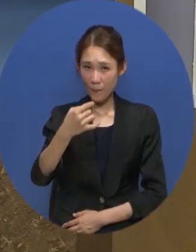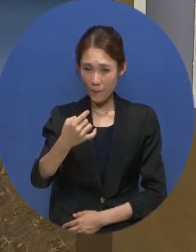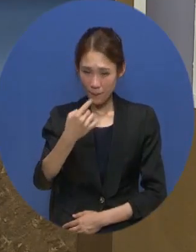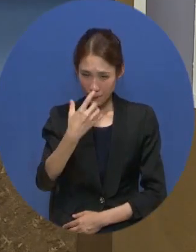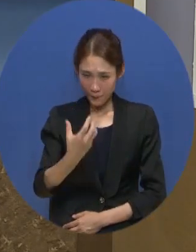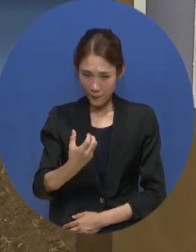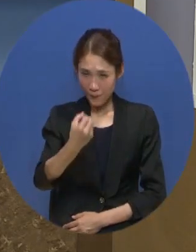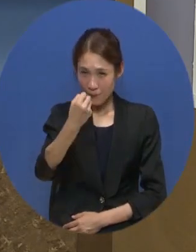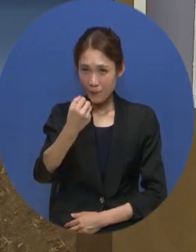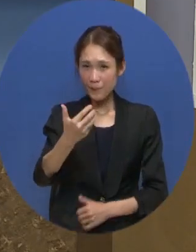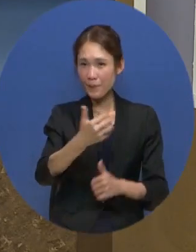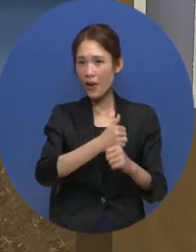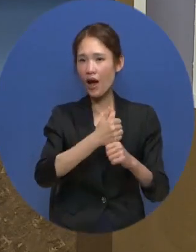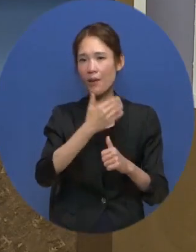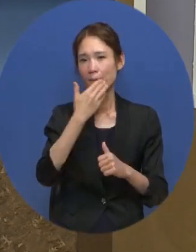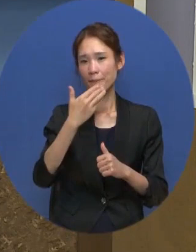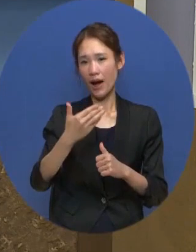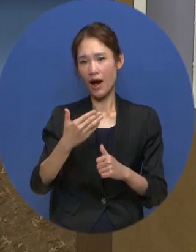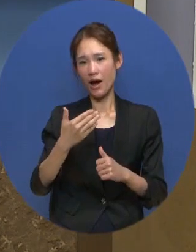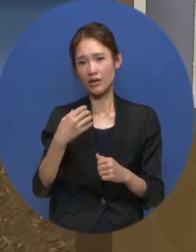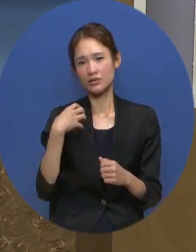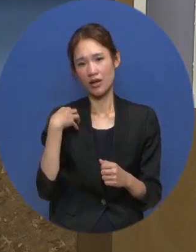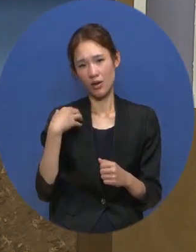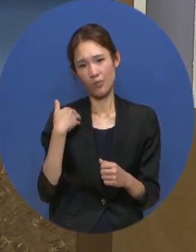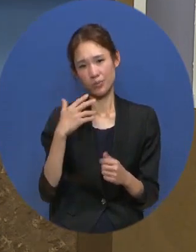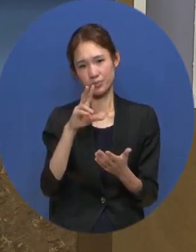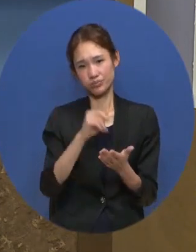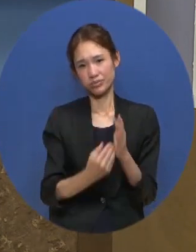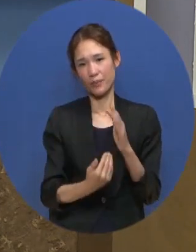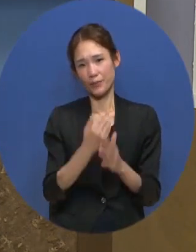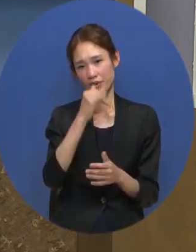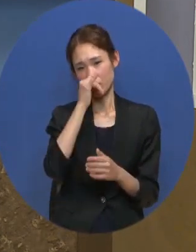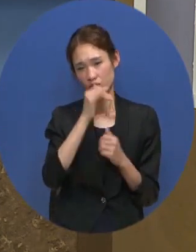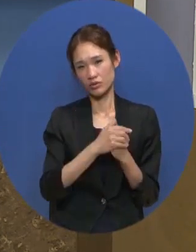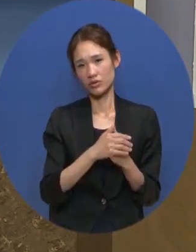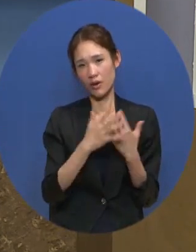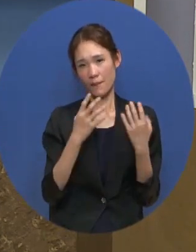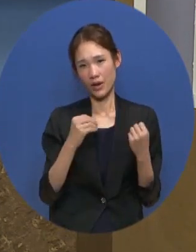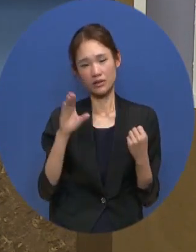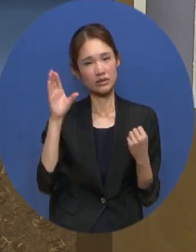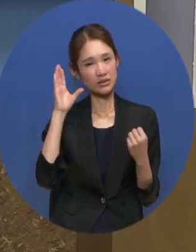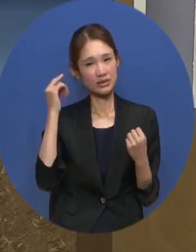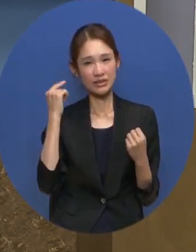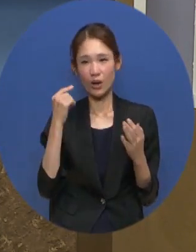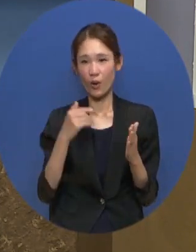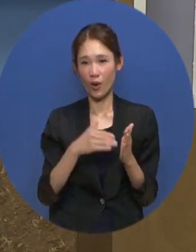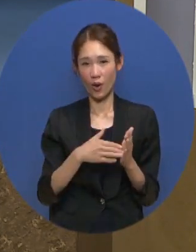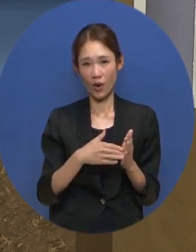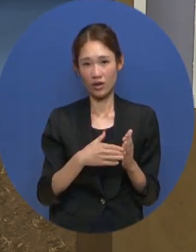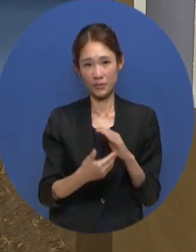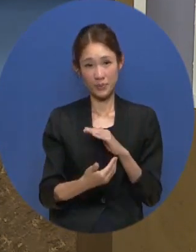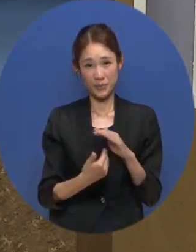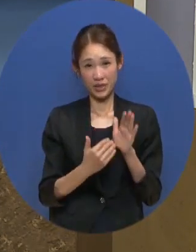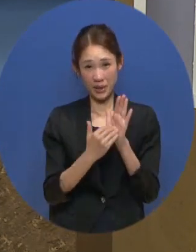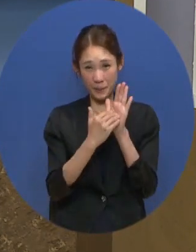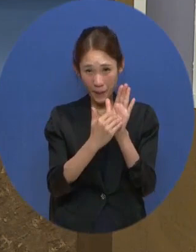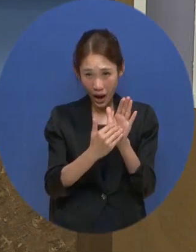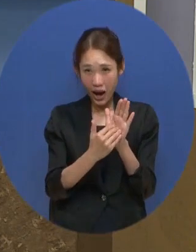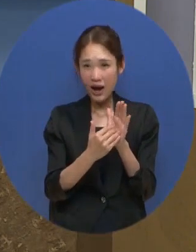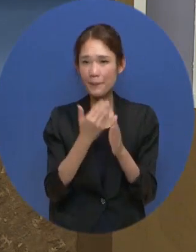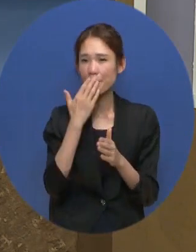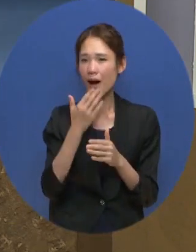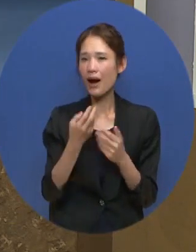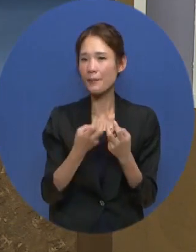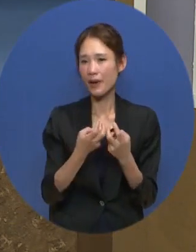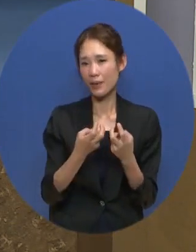수 있었던 것도 좀 큰 문제가 되는 그런 경우들도 많이 접했는데요. 이제 그런 것들을 사전에 막을 수 있다는 점에서 정말